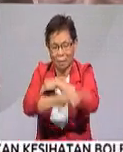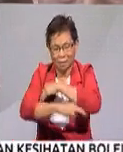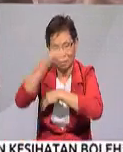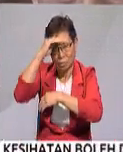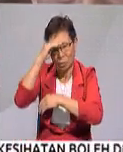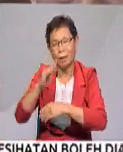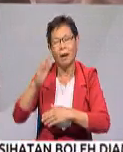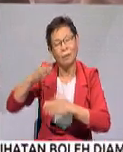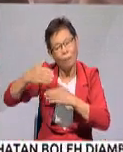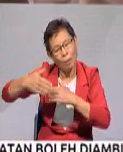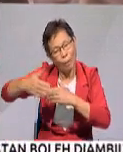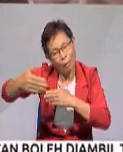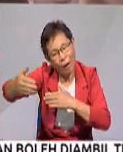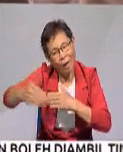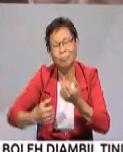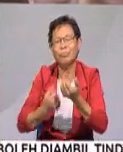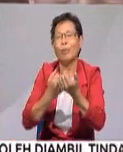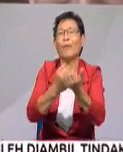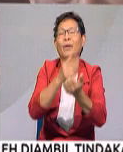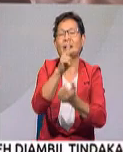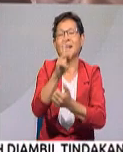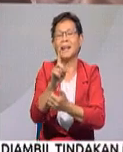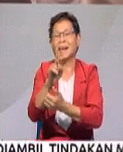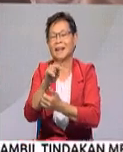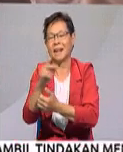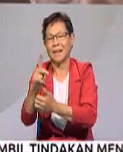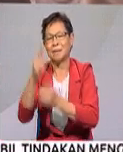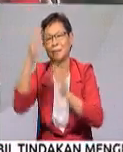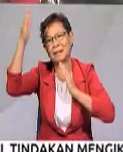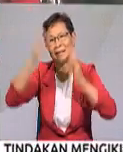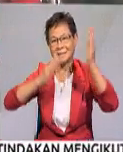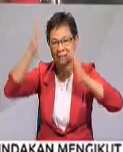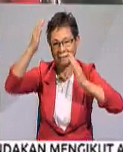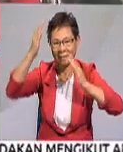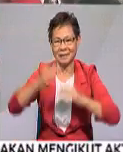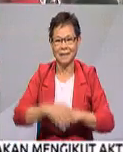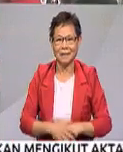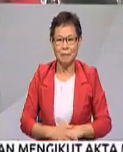Johor yang akhirnya dapat menyumbang kepada KDNK Malaysia.